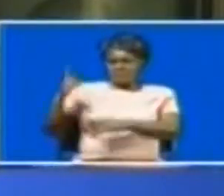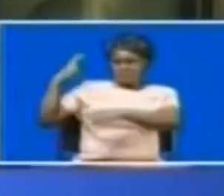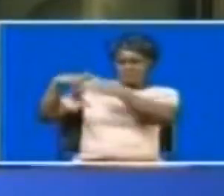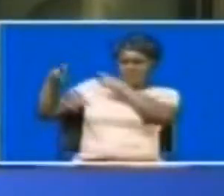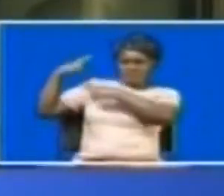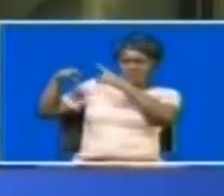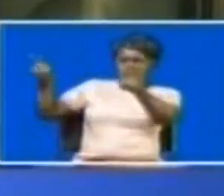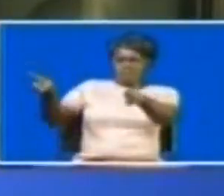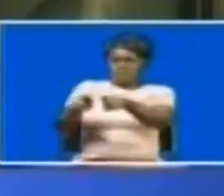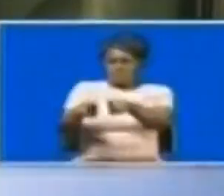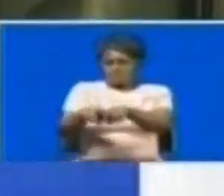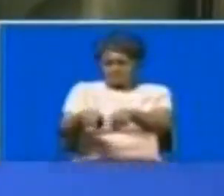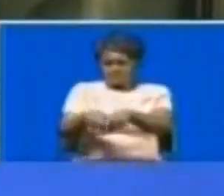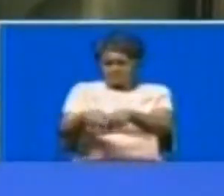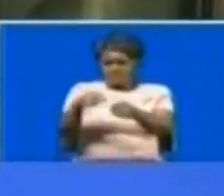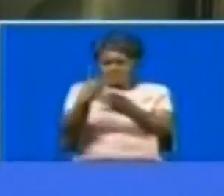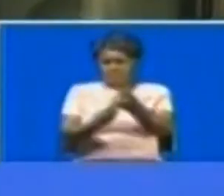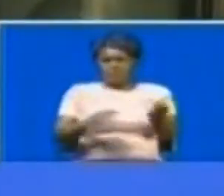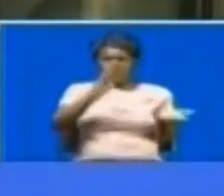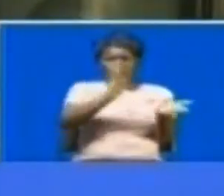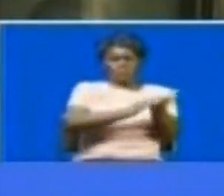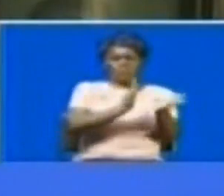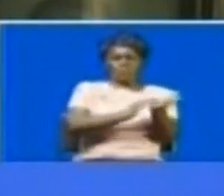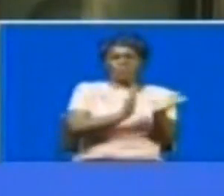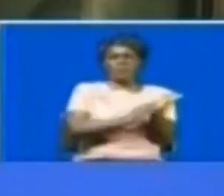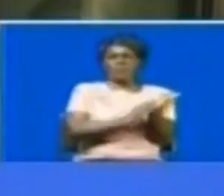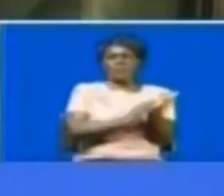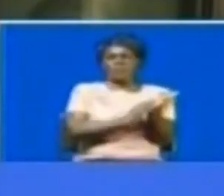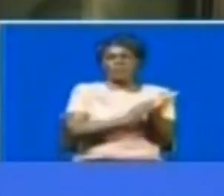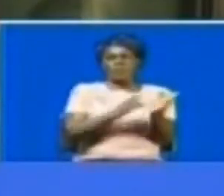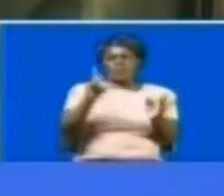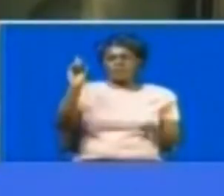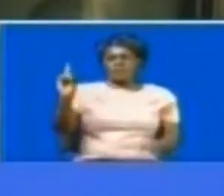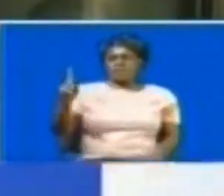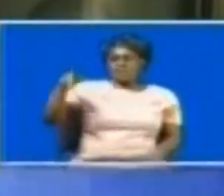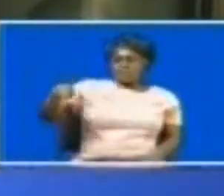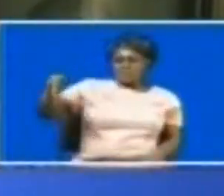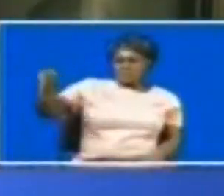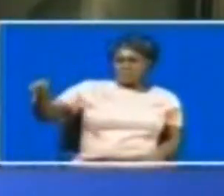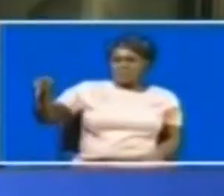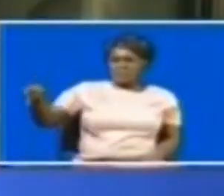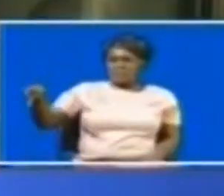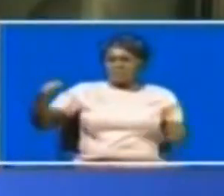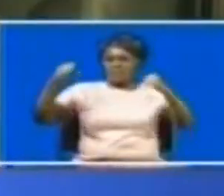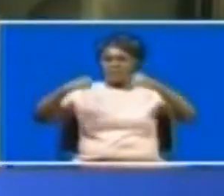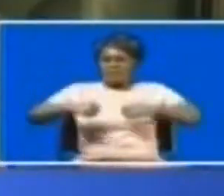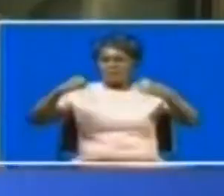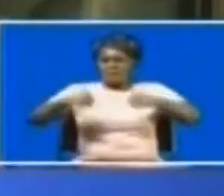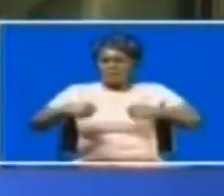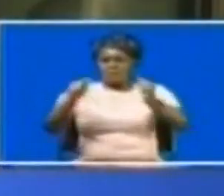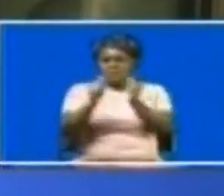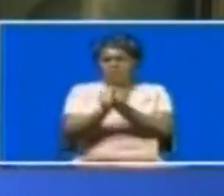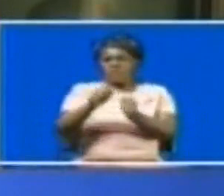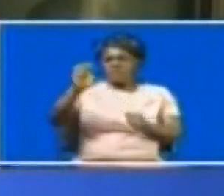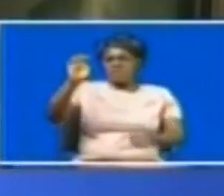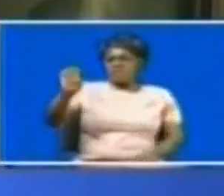review of the same report and the recommendations therein, the Director of Public Prosecutions concurred with